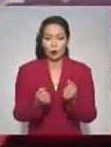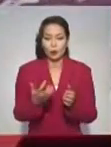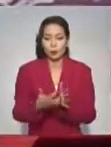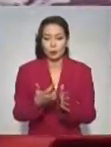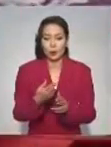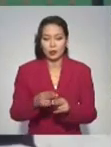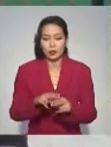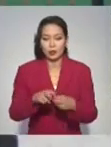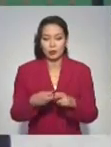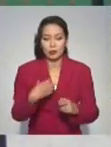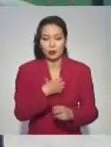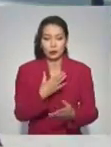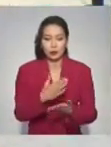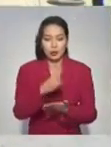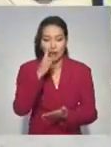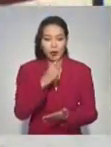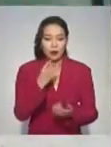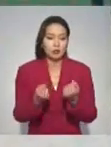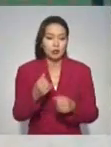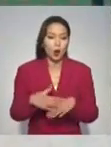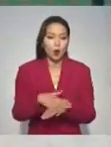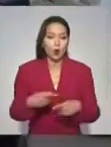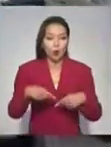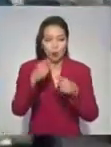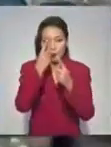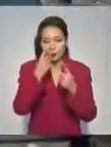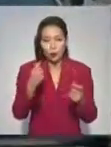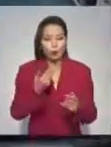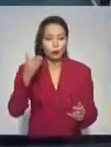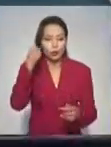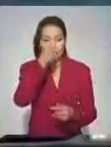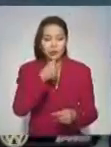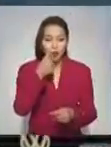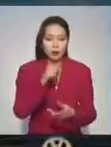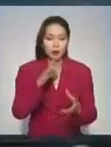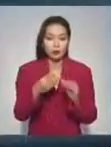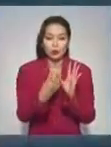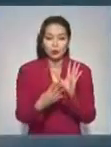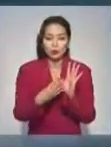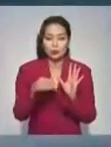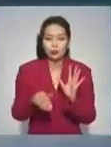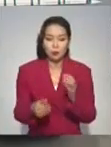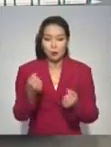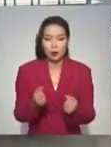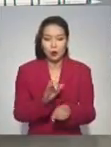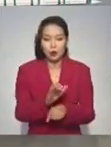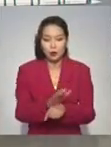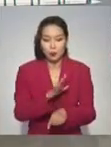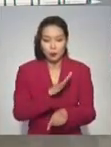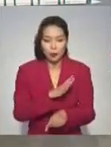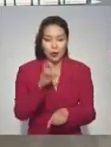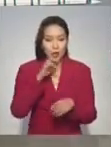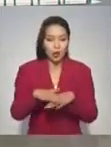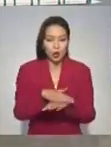негізгі мәселенің бірі. Қазақ автобизнес қауымдастығының мәліметі бойынша, өткен жылы елімізде небәрі 99 мың көлік шығарылды, ал ел